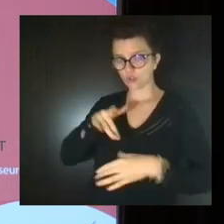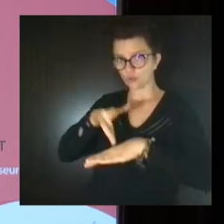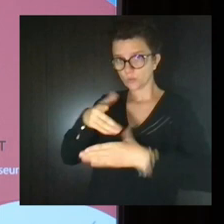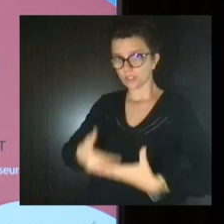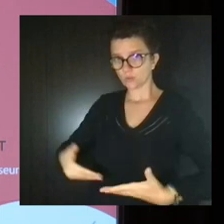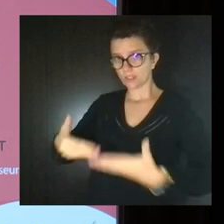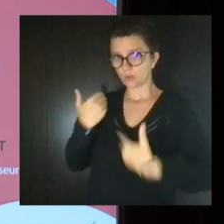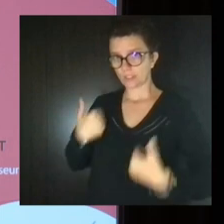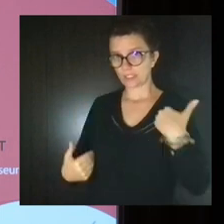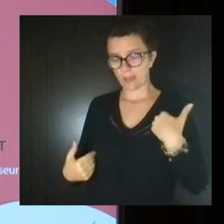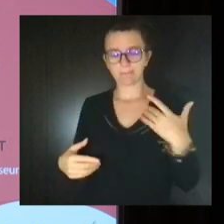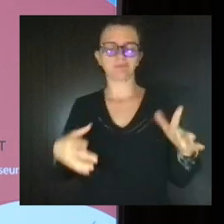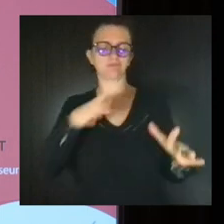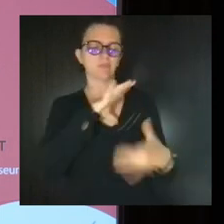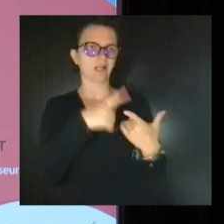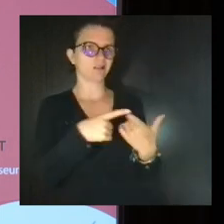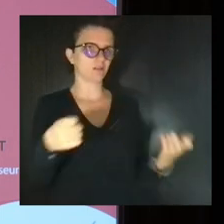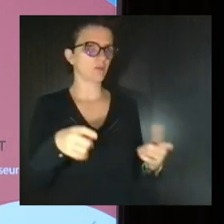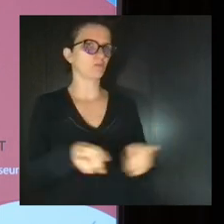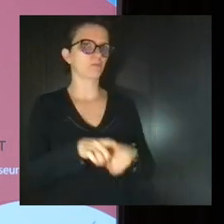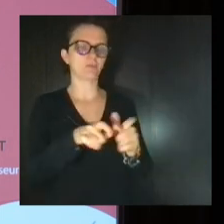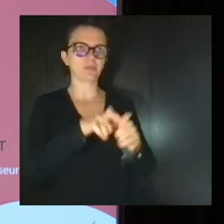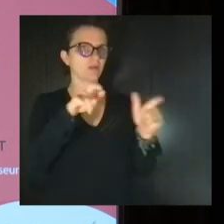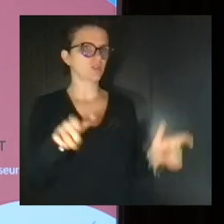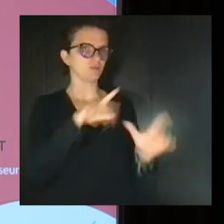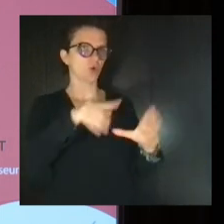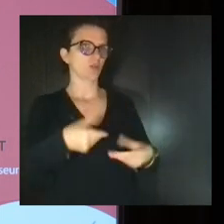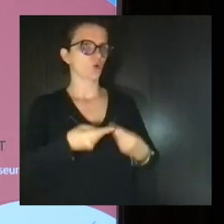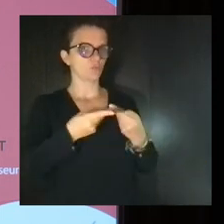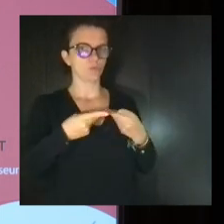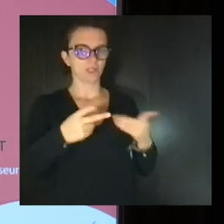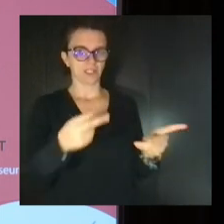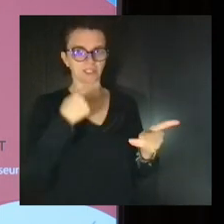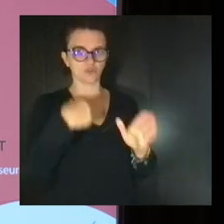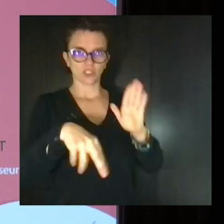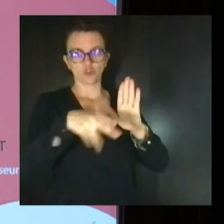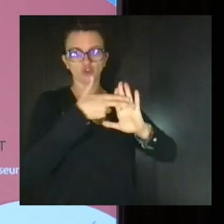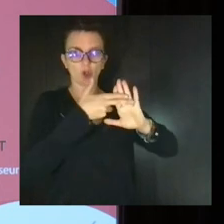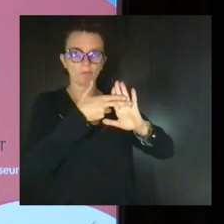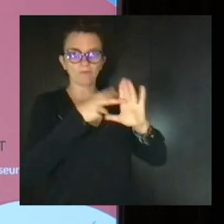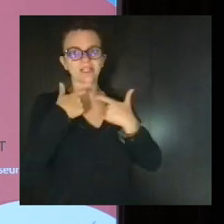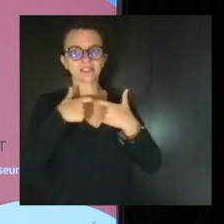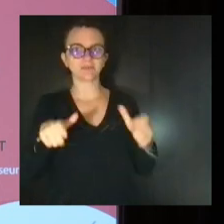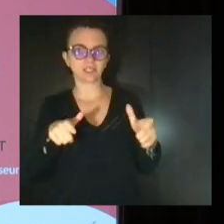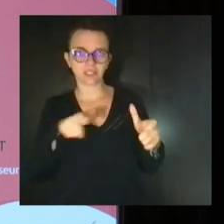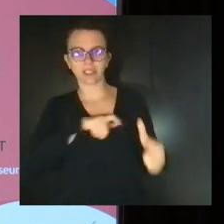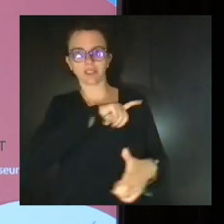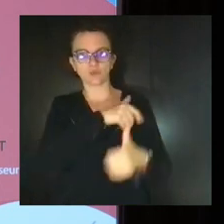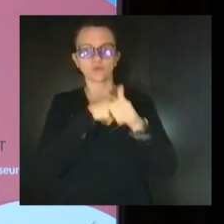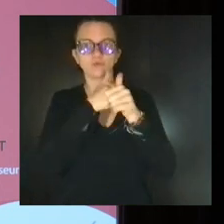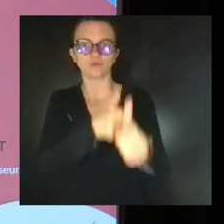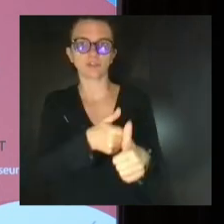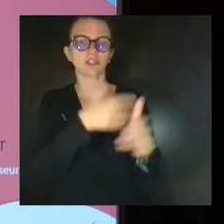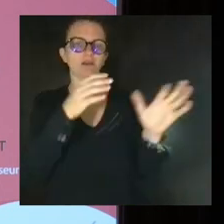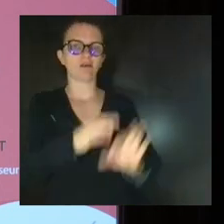sont équipées au sens, comme tout établissement recevant du public, donc elles obéissent aux normes d'accessibilité. Alors, on n'a pas des salles de sport dans